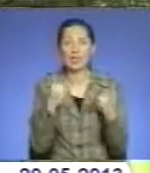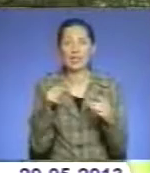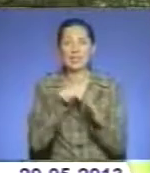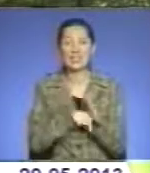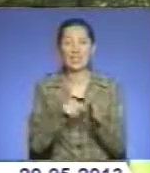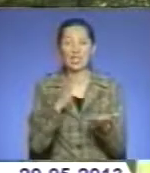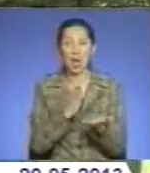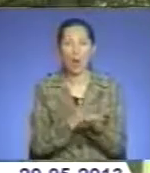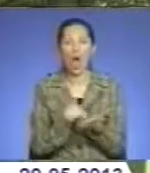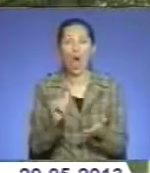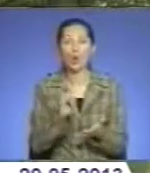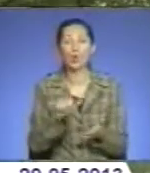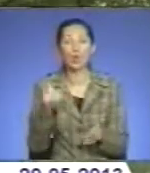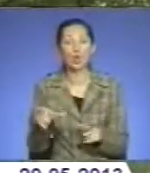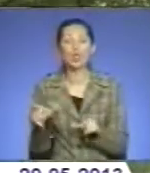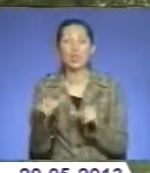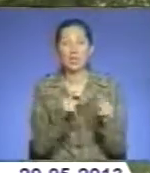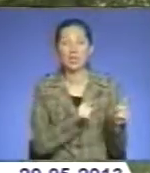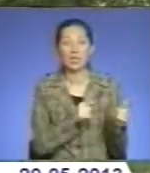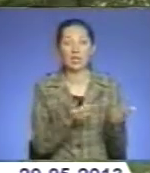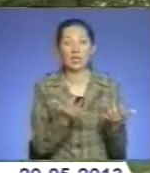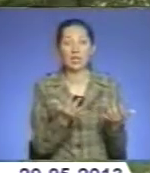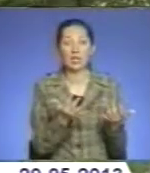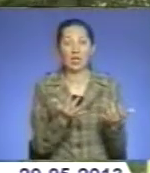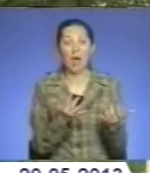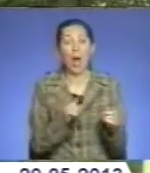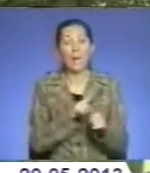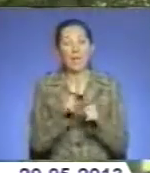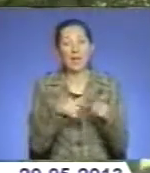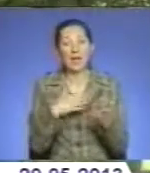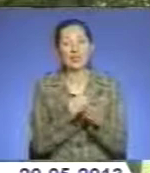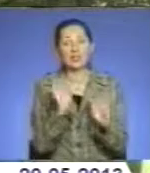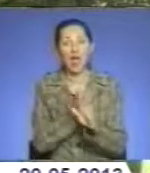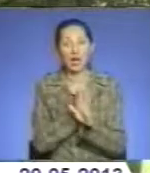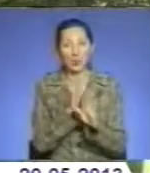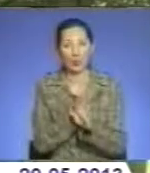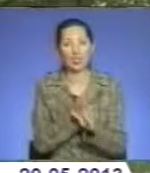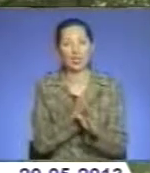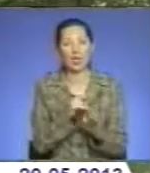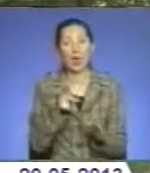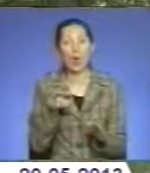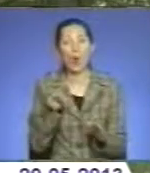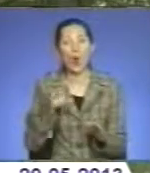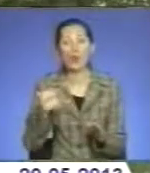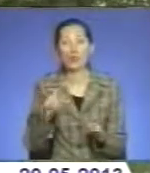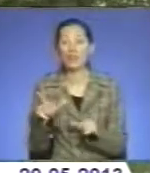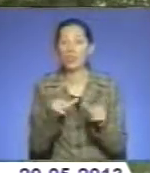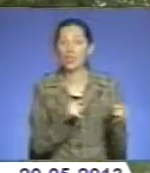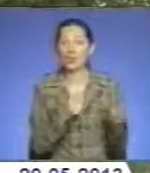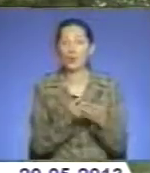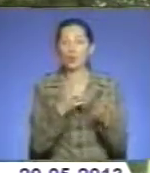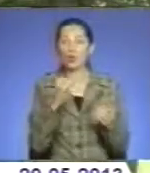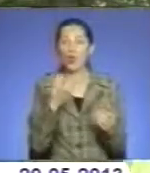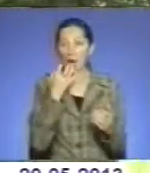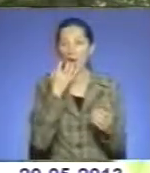має, куди людина їде, наскільки вона міняє свій кліматичний пояс, чи вона виїжджає просто на південь наш,